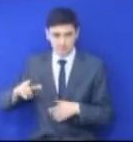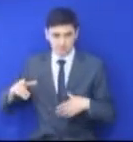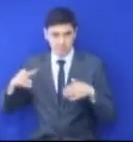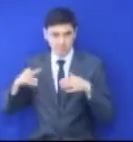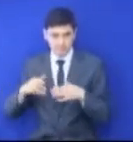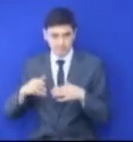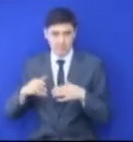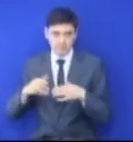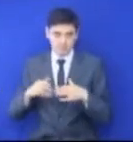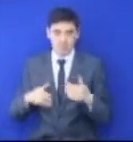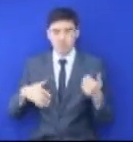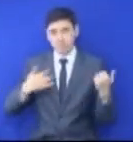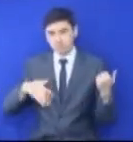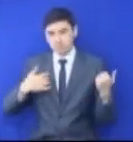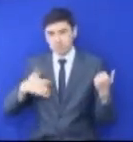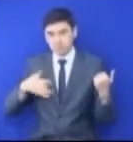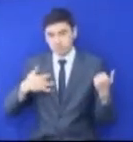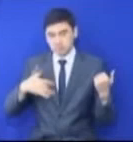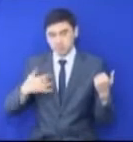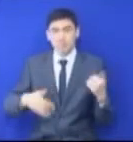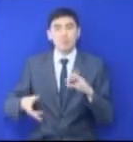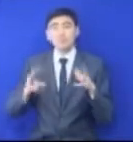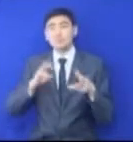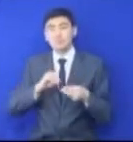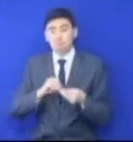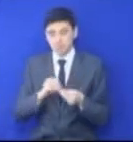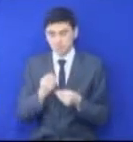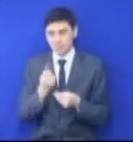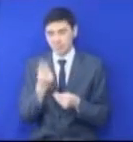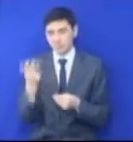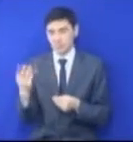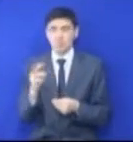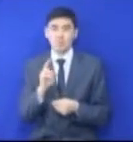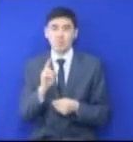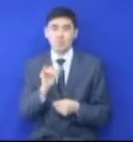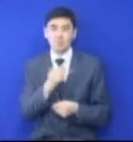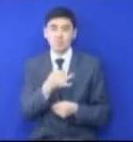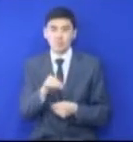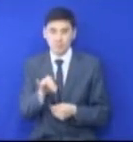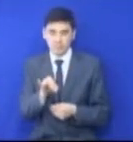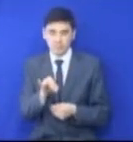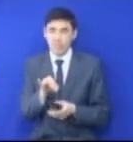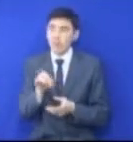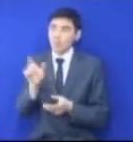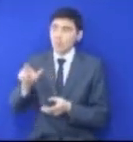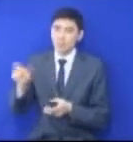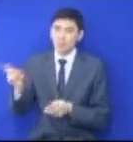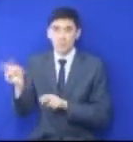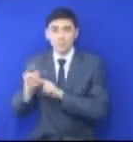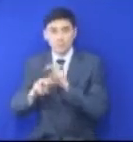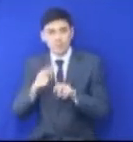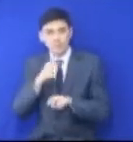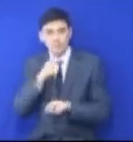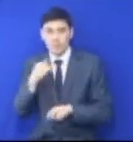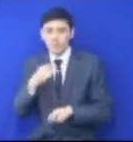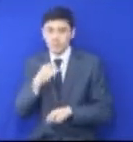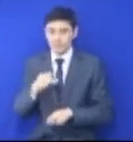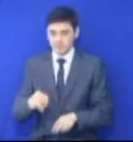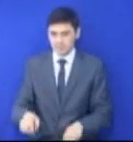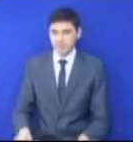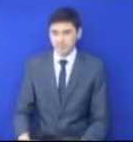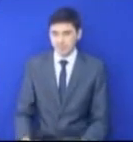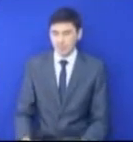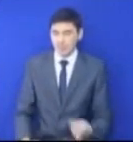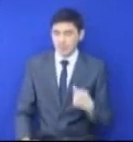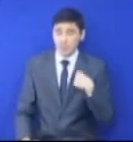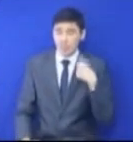Мы ансамбль домбристов, исполнили несколько киев. Горожане с изумлением и интересом подходили и смотрели на наши выступления.